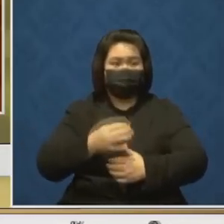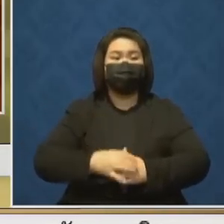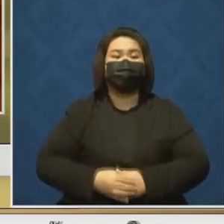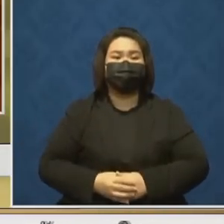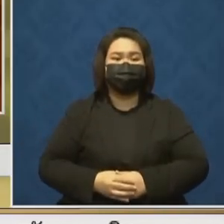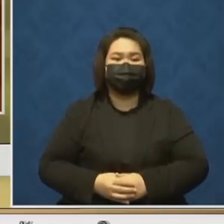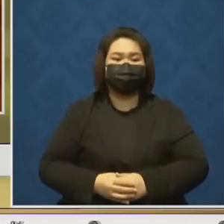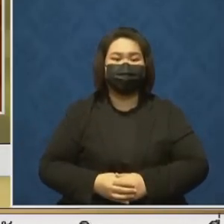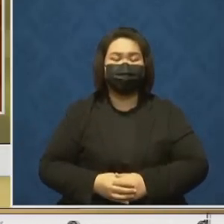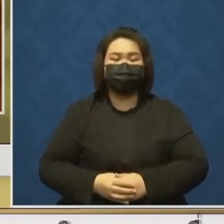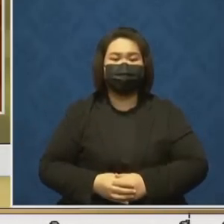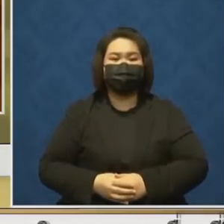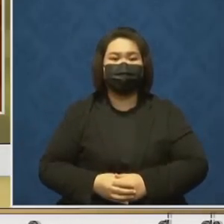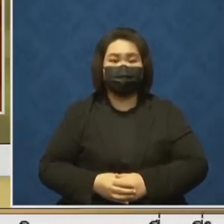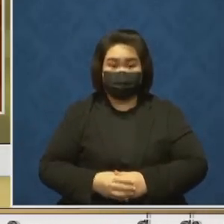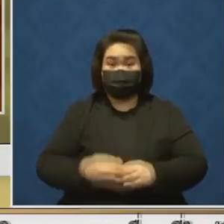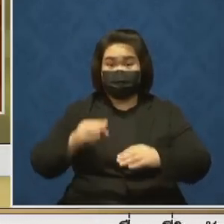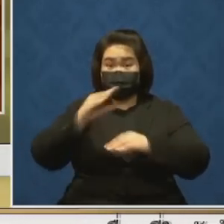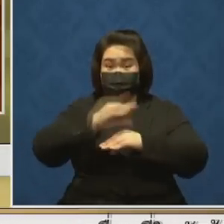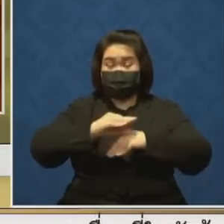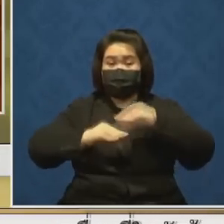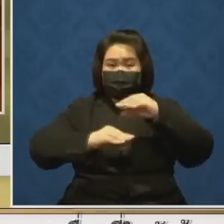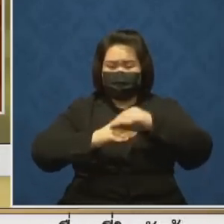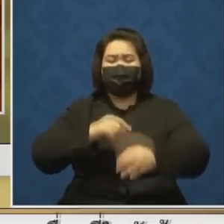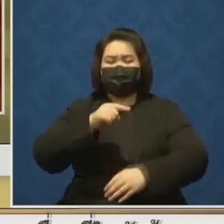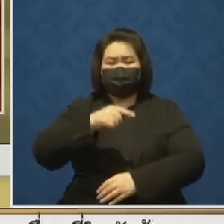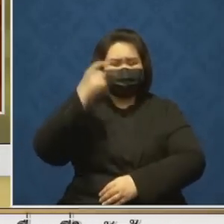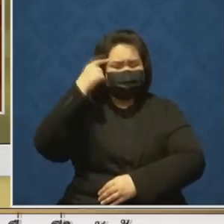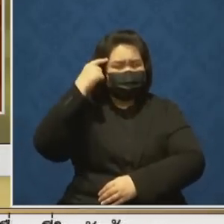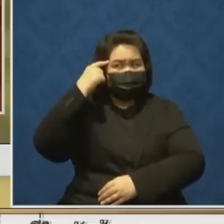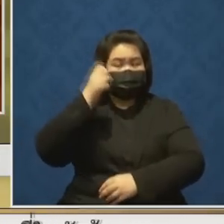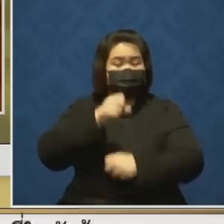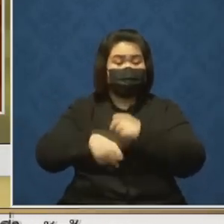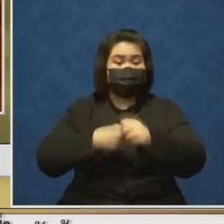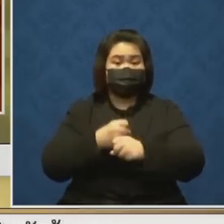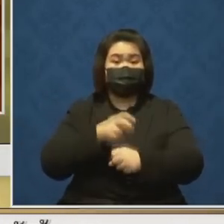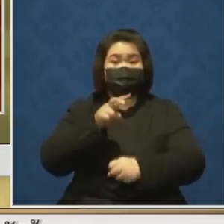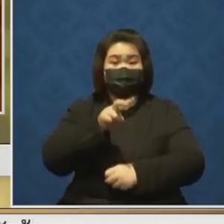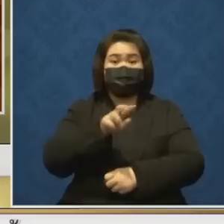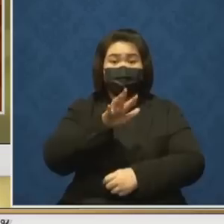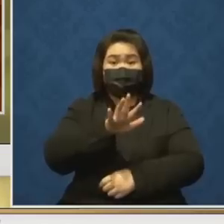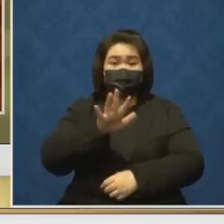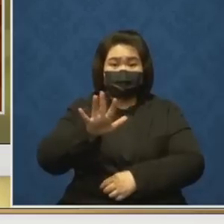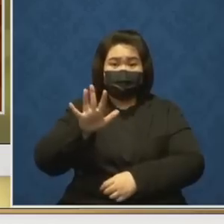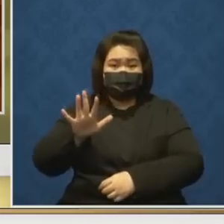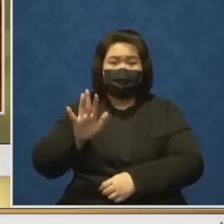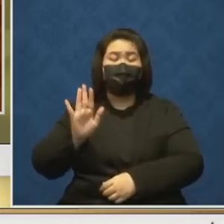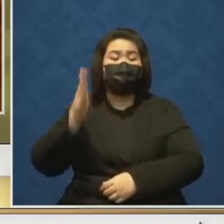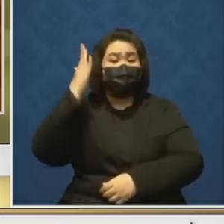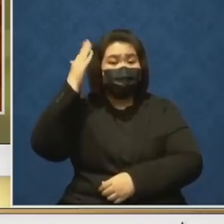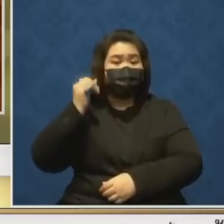อันทจริงค่ะครงการนี้มกดำลคิวาจะตรานมาต้ปี 55 ในสมยนายกยงลกชินวัติแล